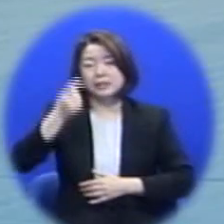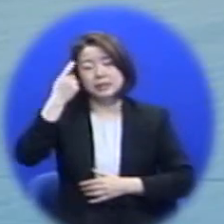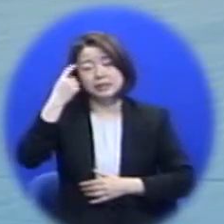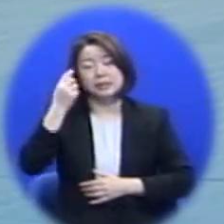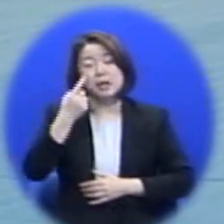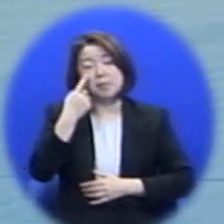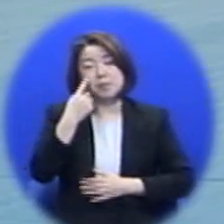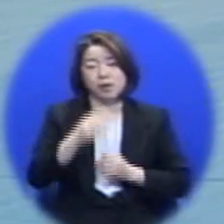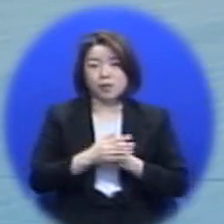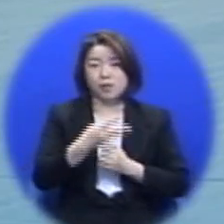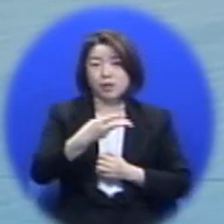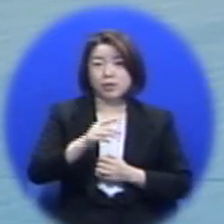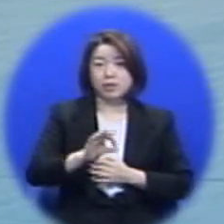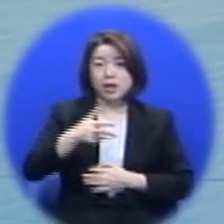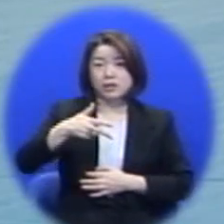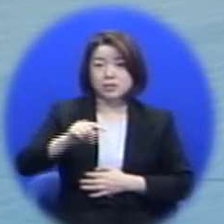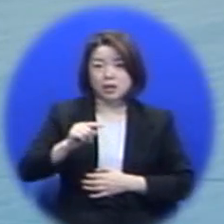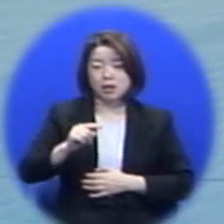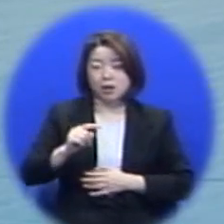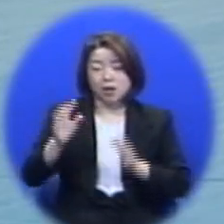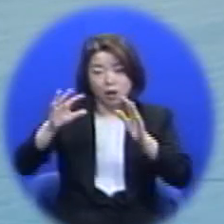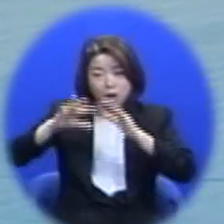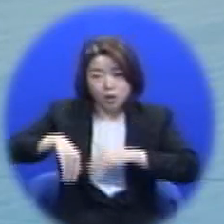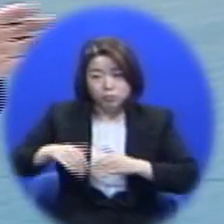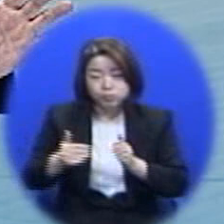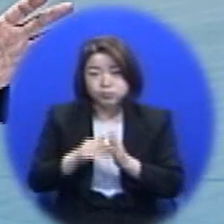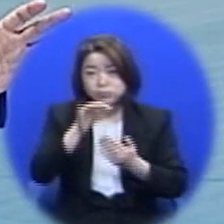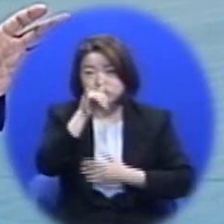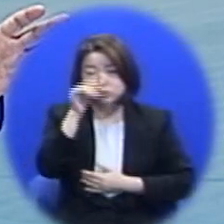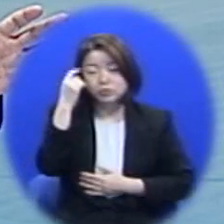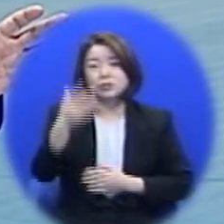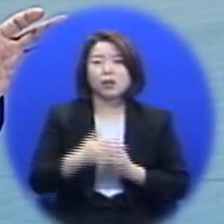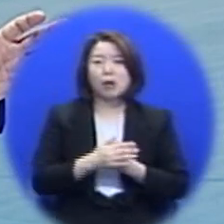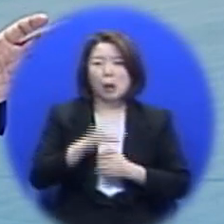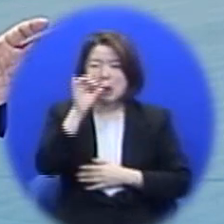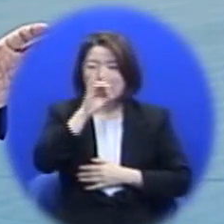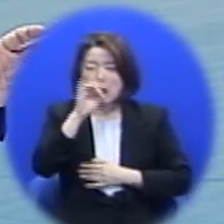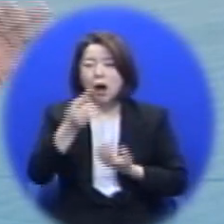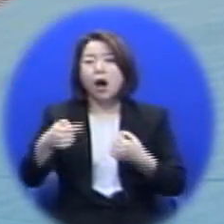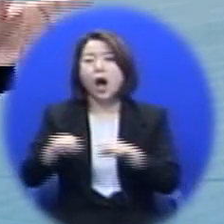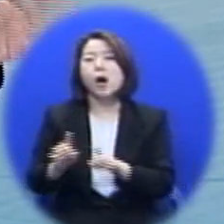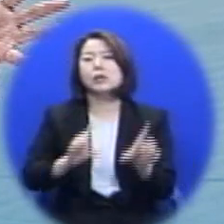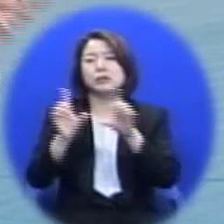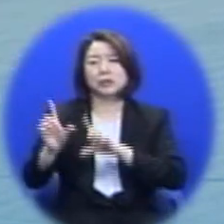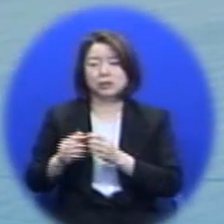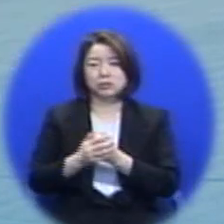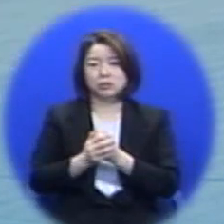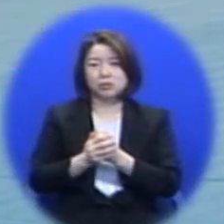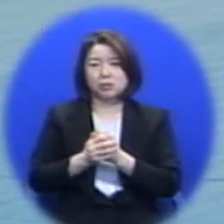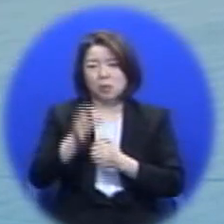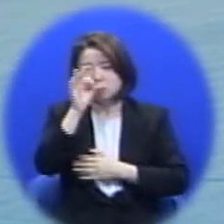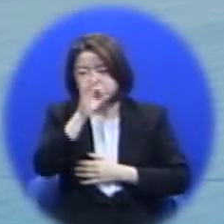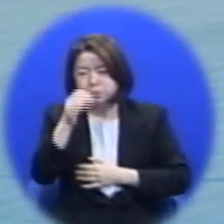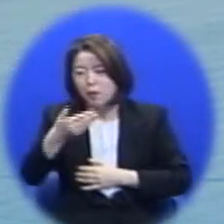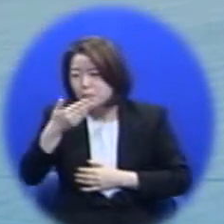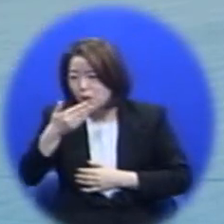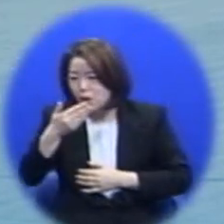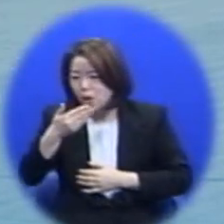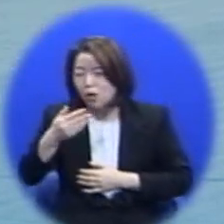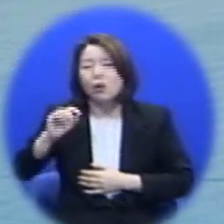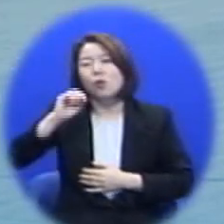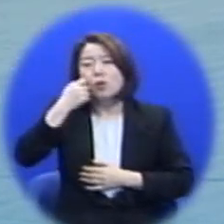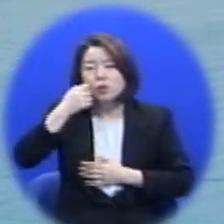탕자처럼 그렇게 무너졌습니까? 돼지와 같이 살았습니다. 돼지 먹이도 먹을 수가 없은 그런